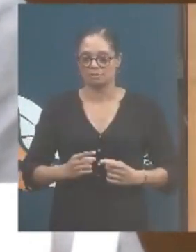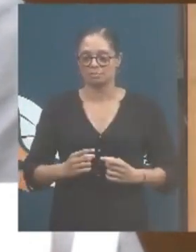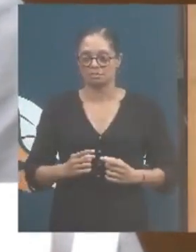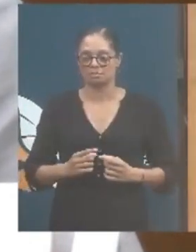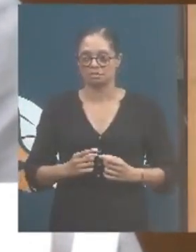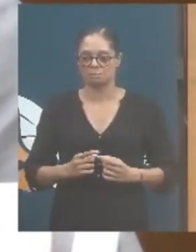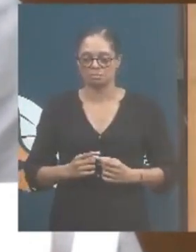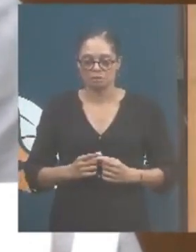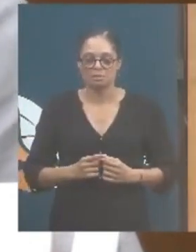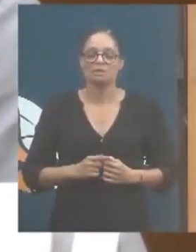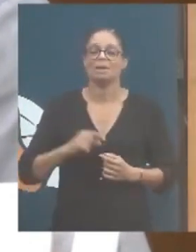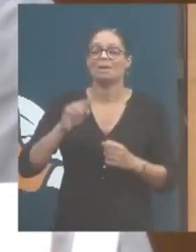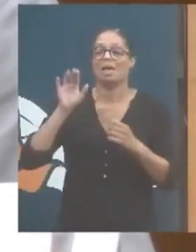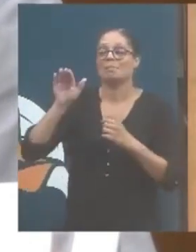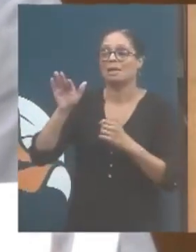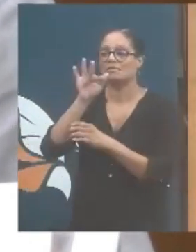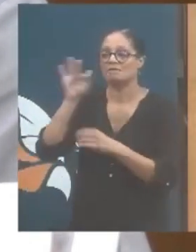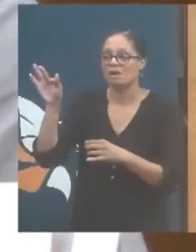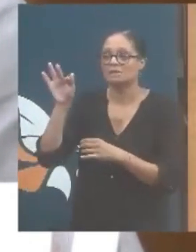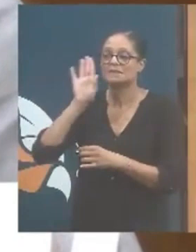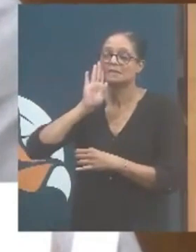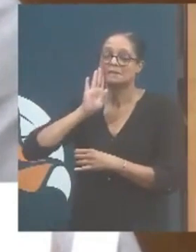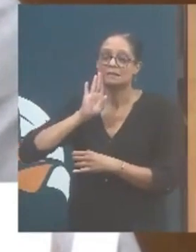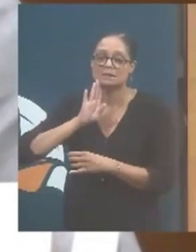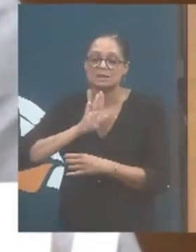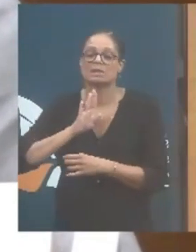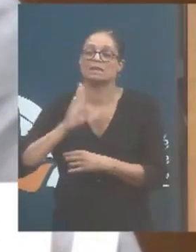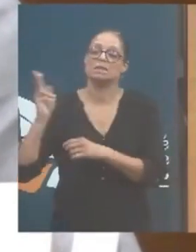appelant la France à faire de la répression